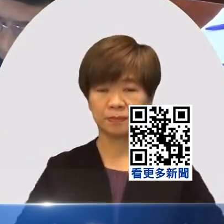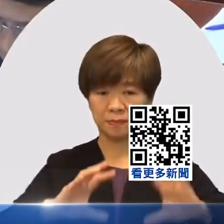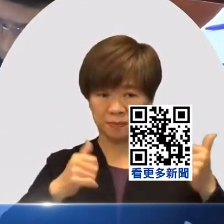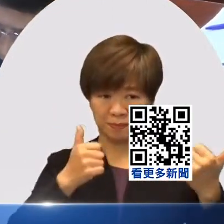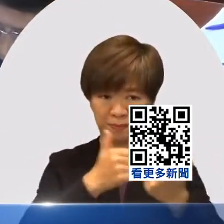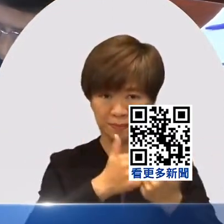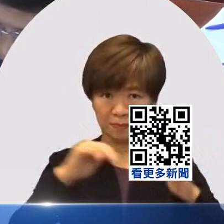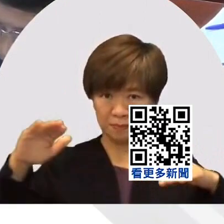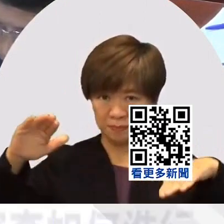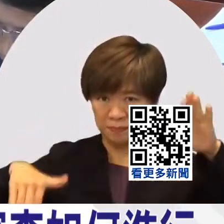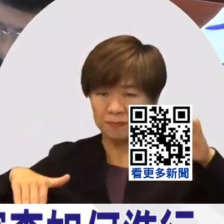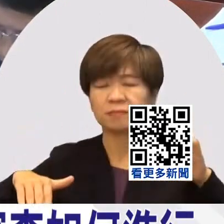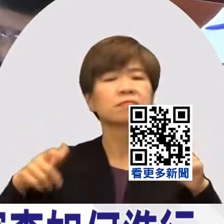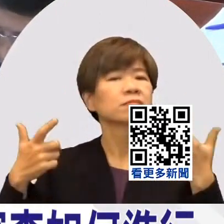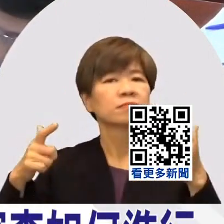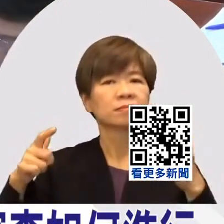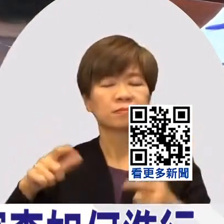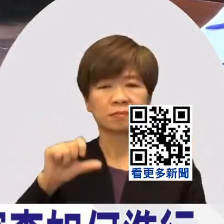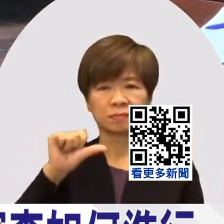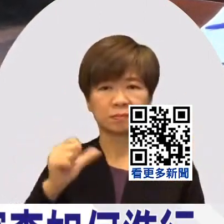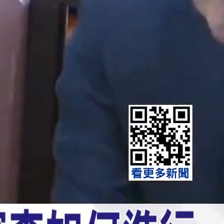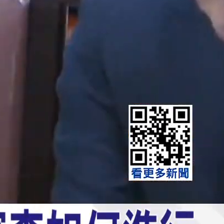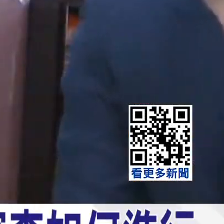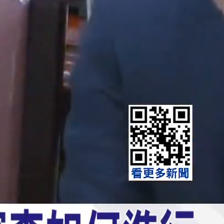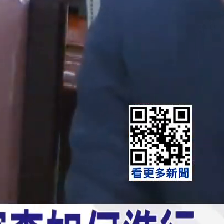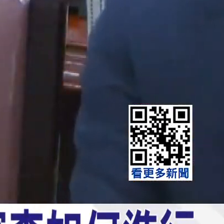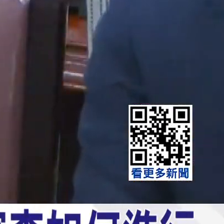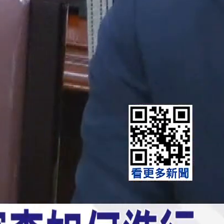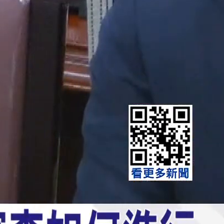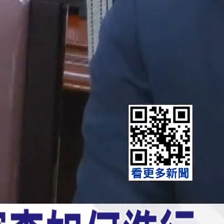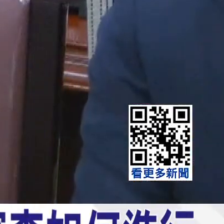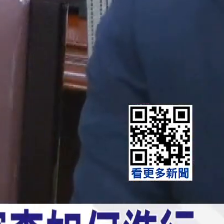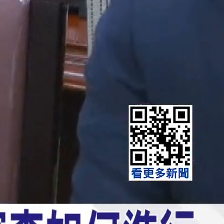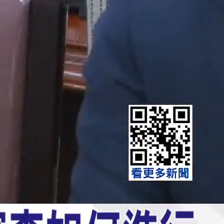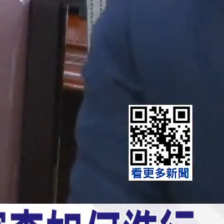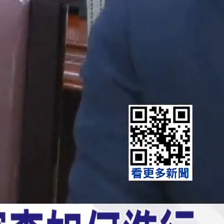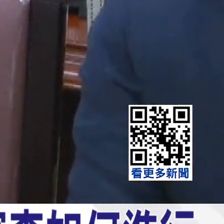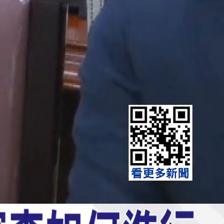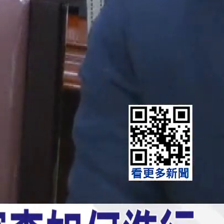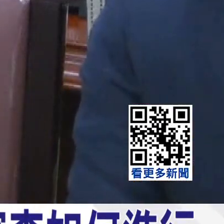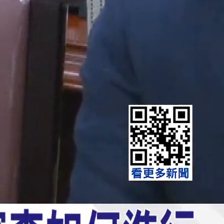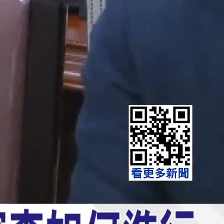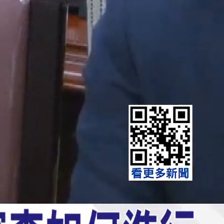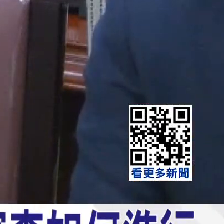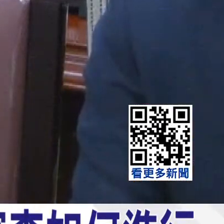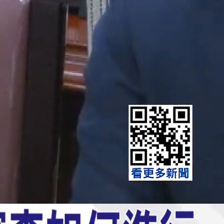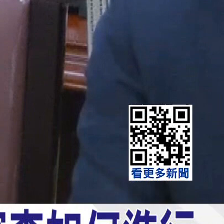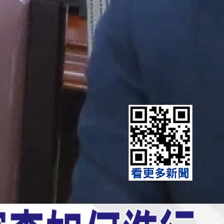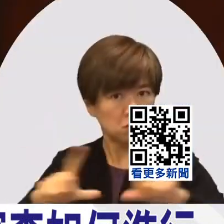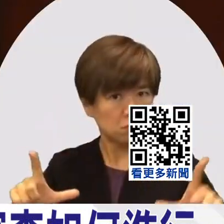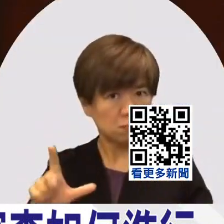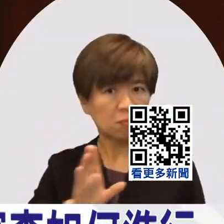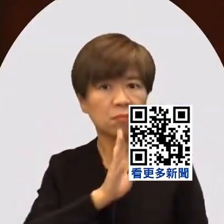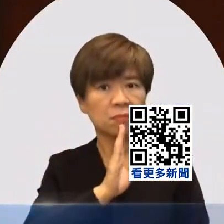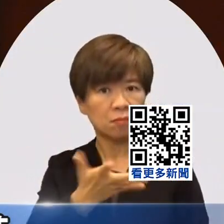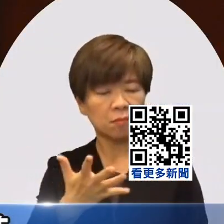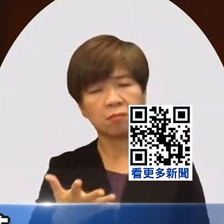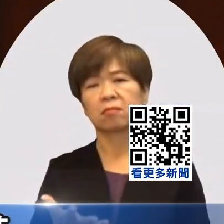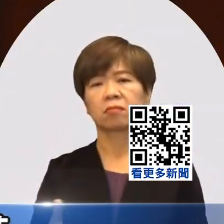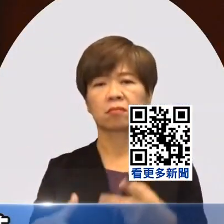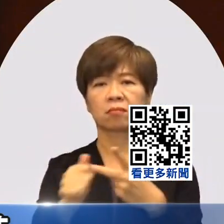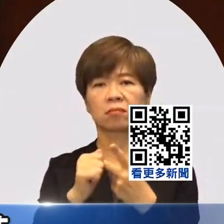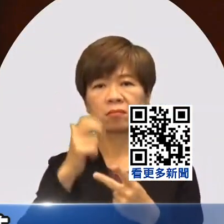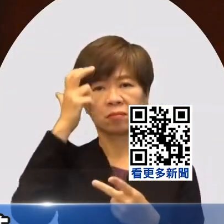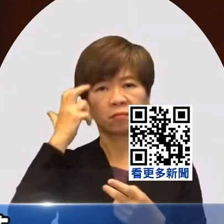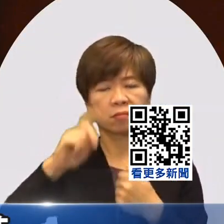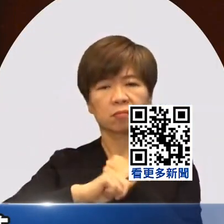会优位权。 翁小林否认有国会优位，尤伯祥也质疑，如果照翁小林逻辑，违宪审查又该如何进行？ 那宪法法庭这边的